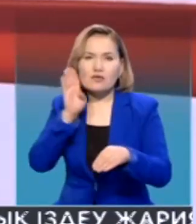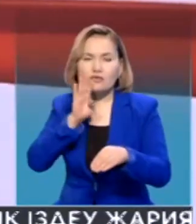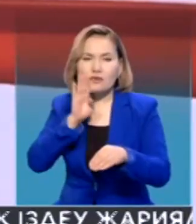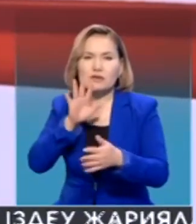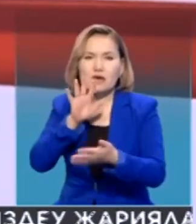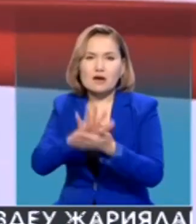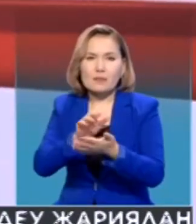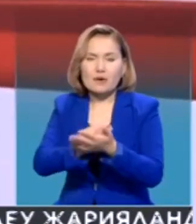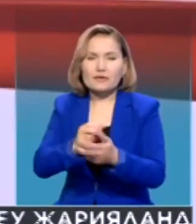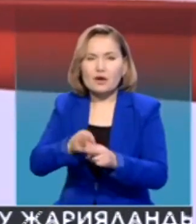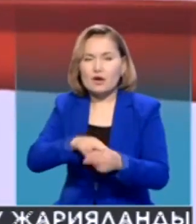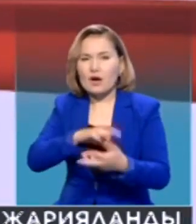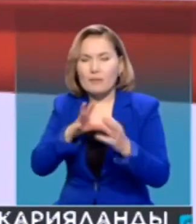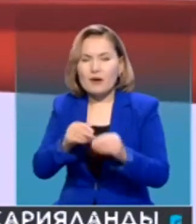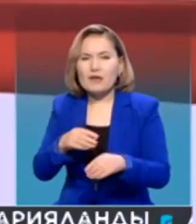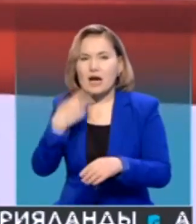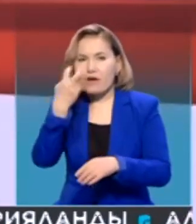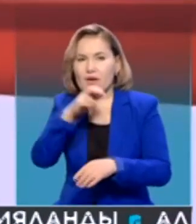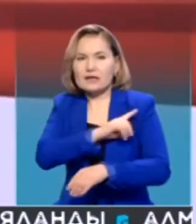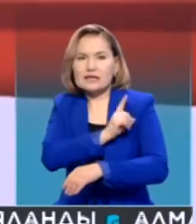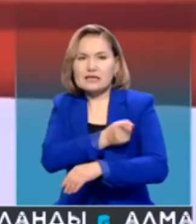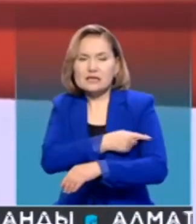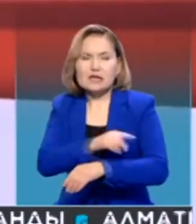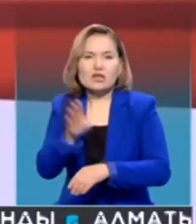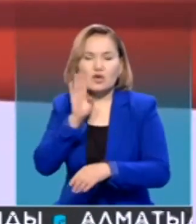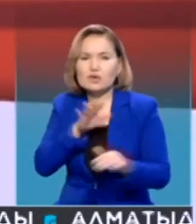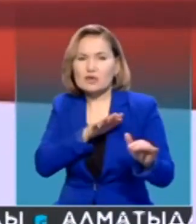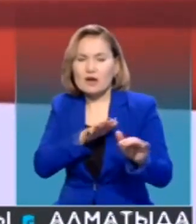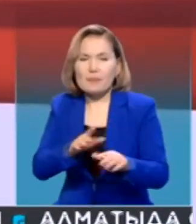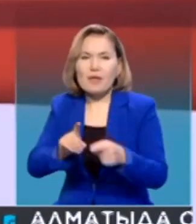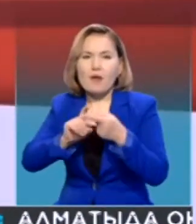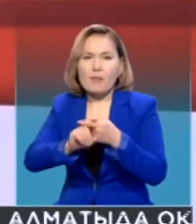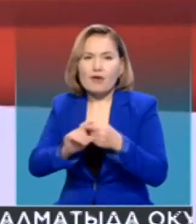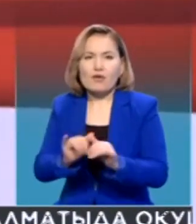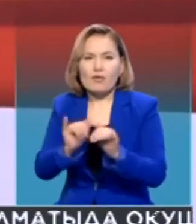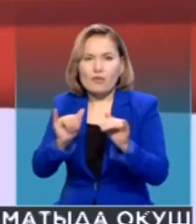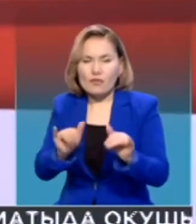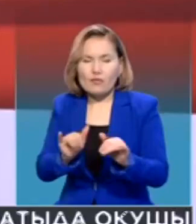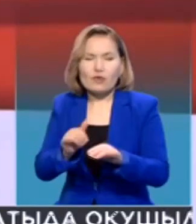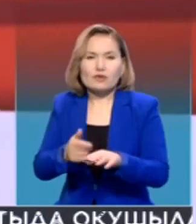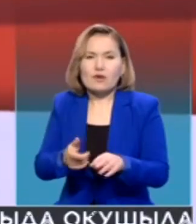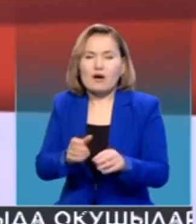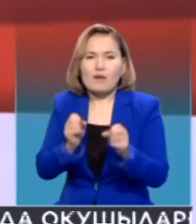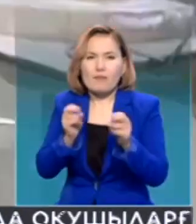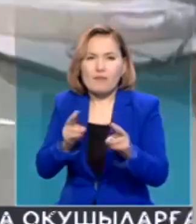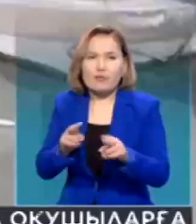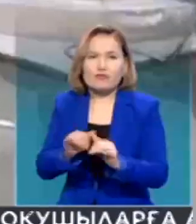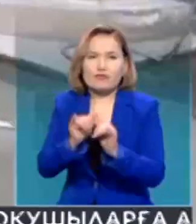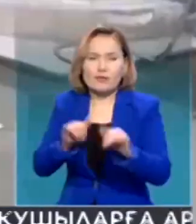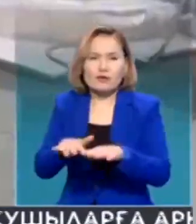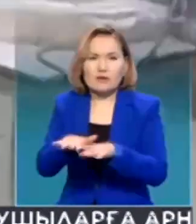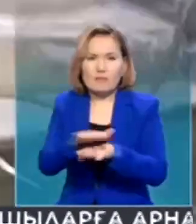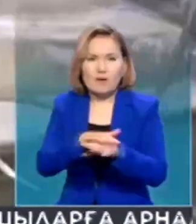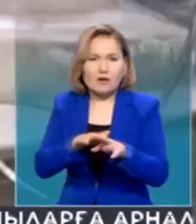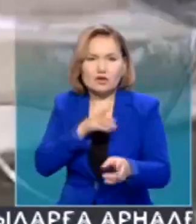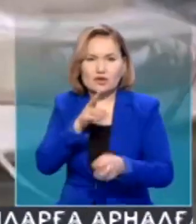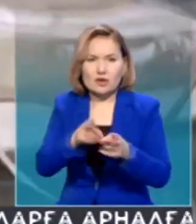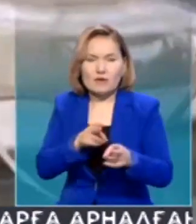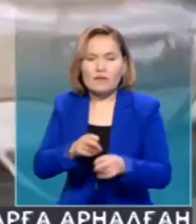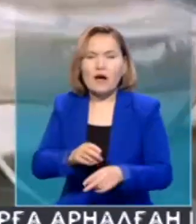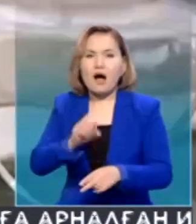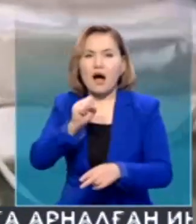Жағымсыз иістен мезі болған жұрт жазға қарай жұқпалы ауру тарауы мүмкін деп алаңдап отыр. Аса ауылы